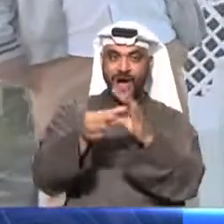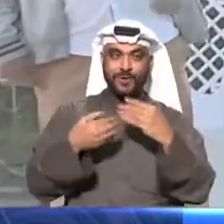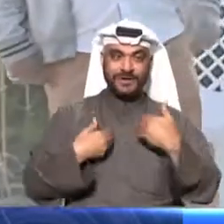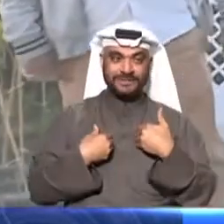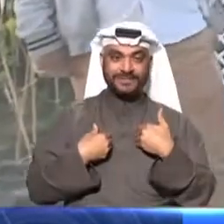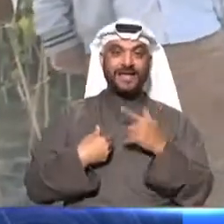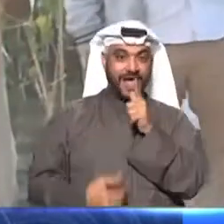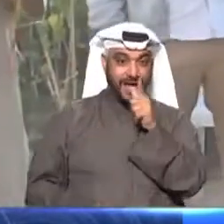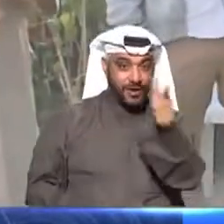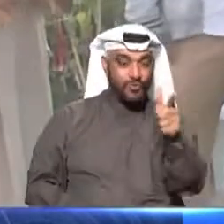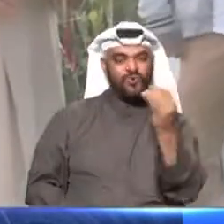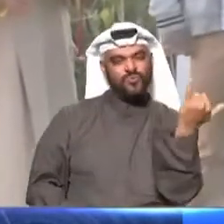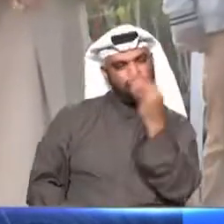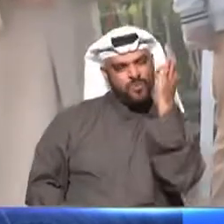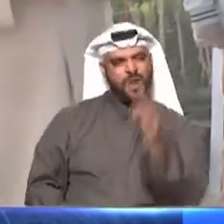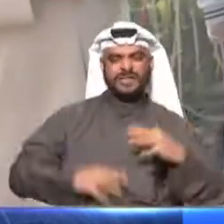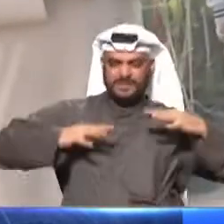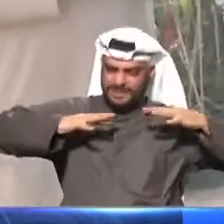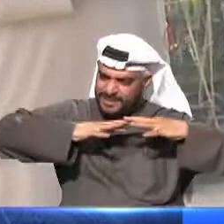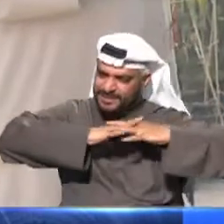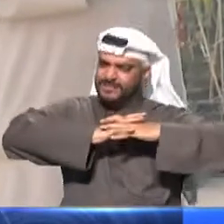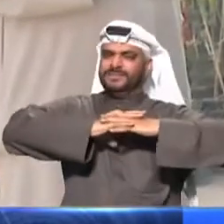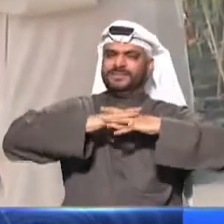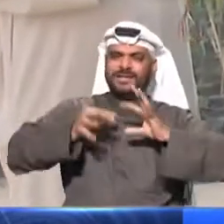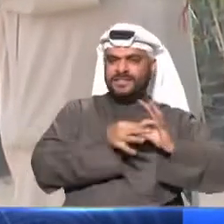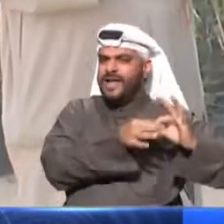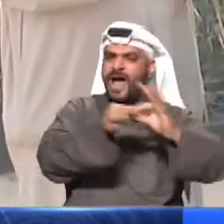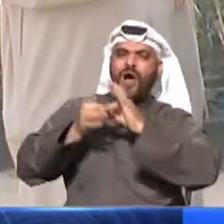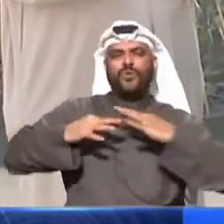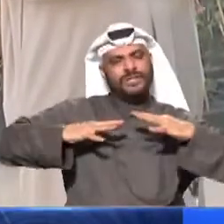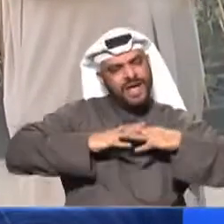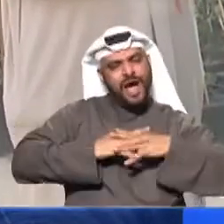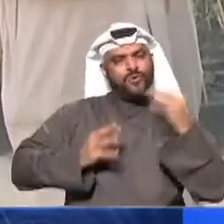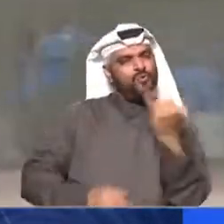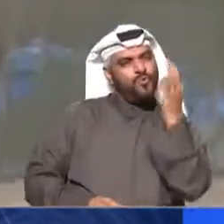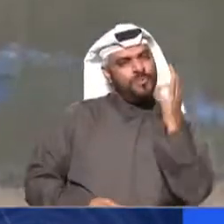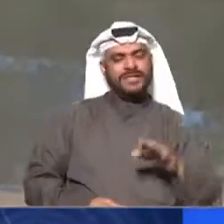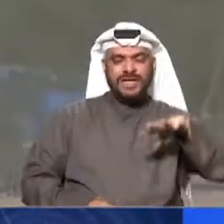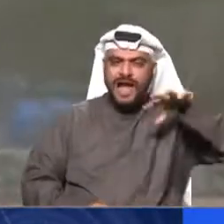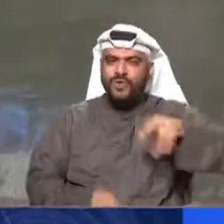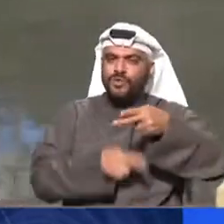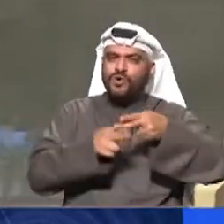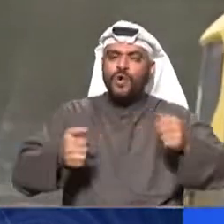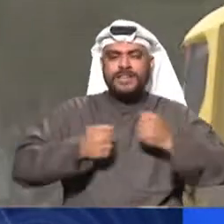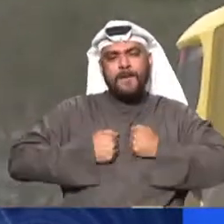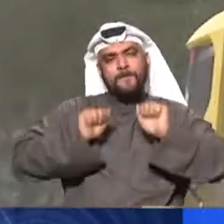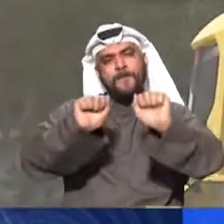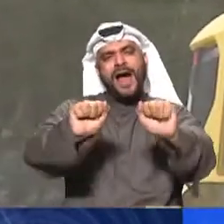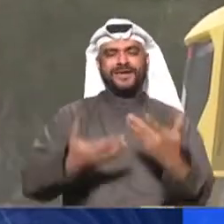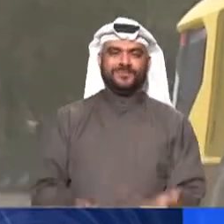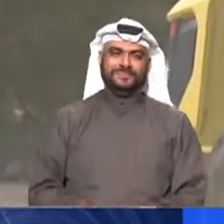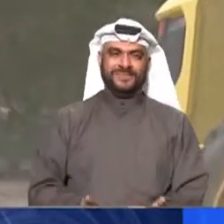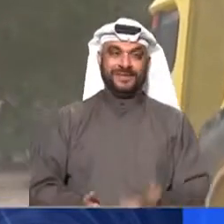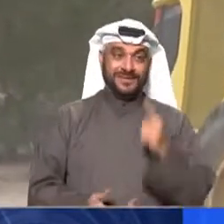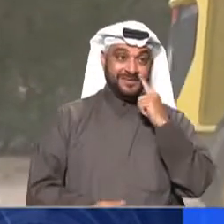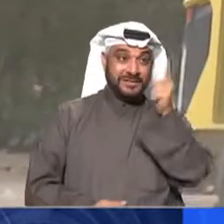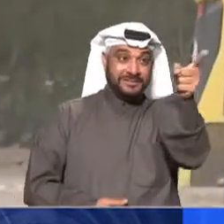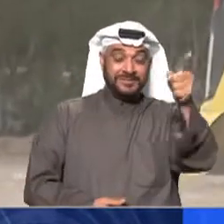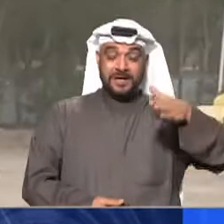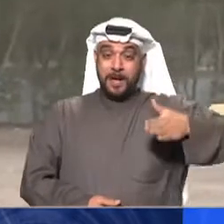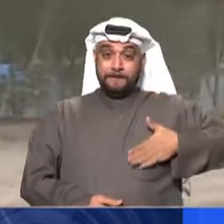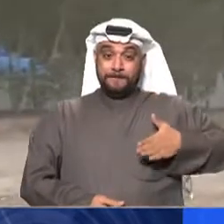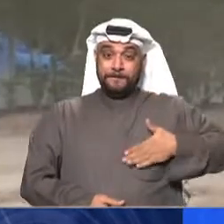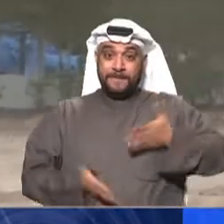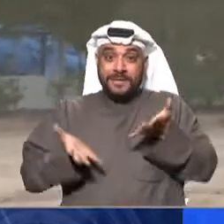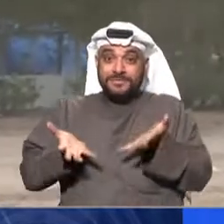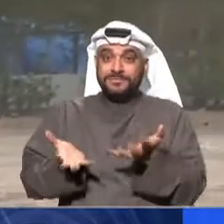لك أخوان تعاونوا معنا في هذا الجانب، بالنهاية أنتم اللي قاعدين هنا وهذه بالنهاية ديرتكم. حملة تنظيف منطقة كبد حققت نجاحا واسعا